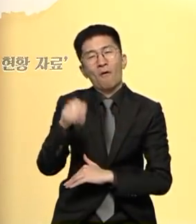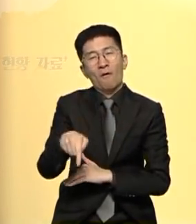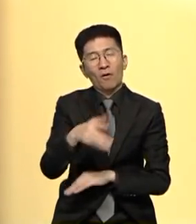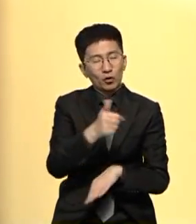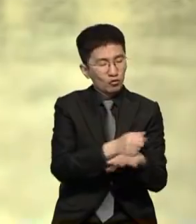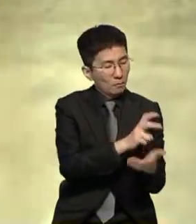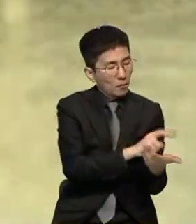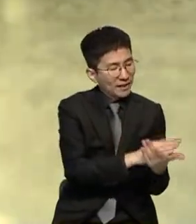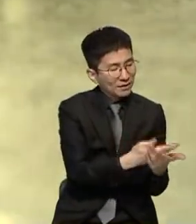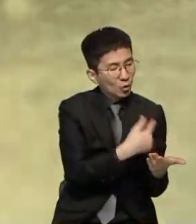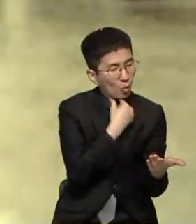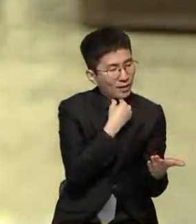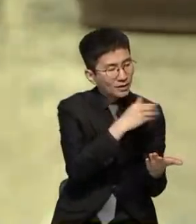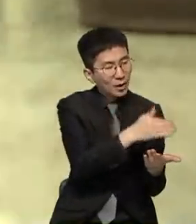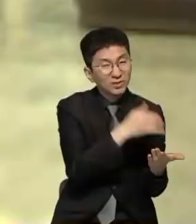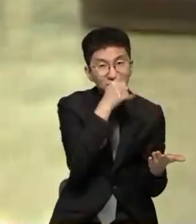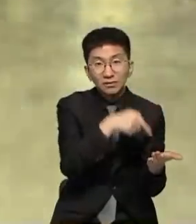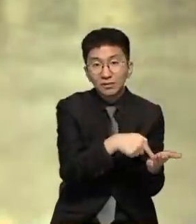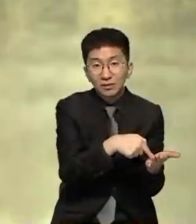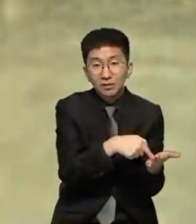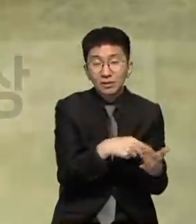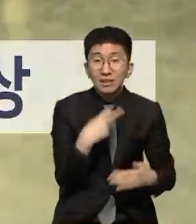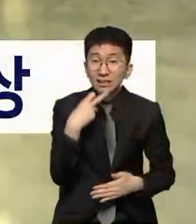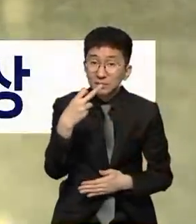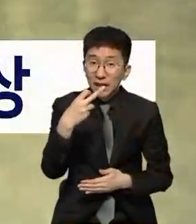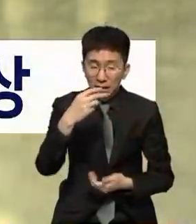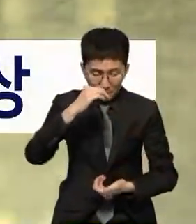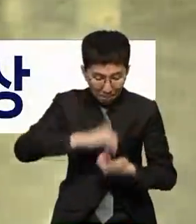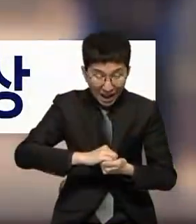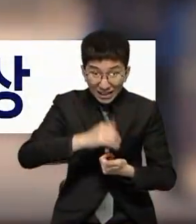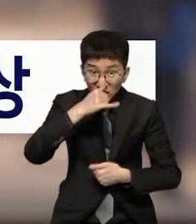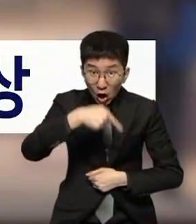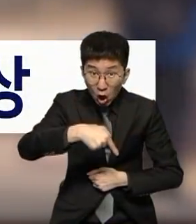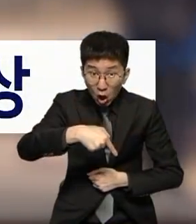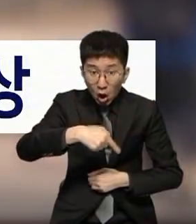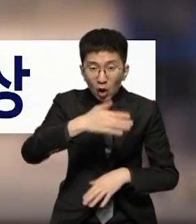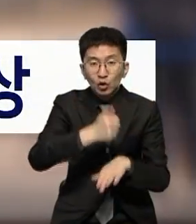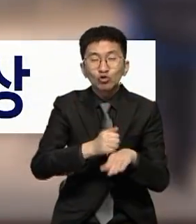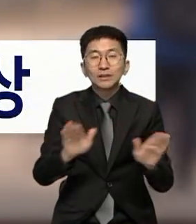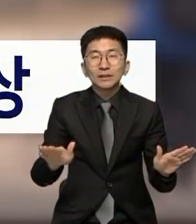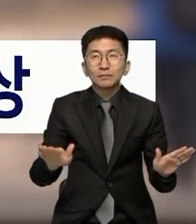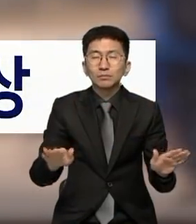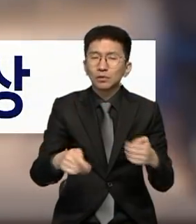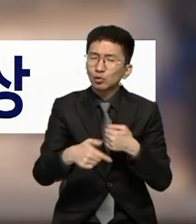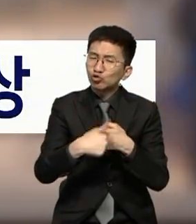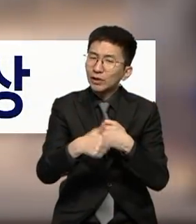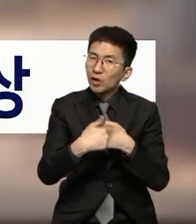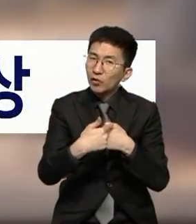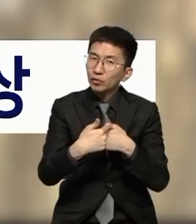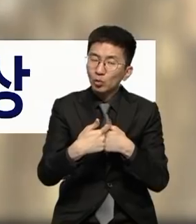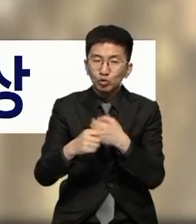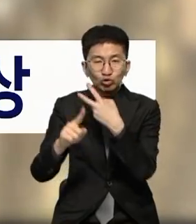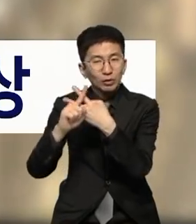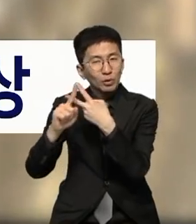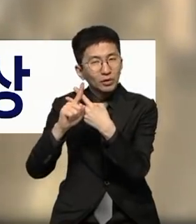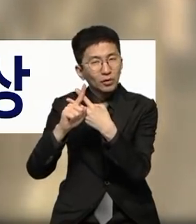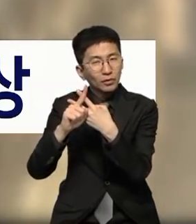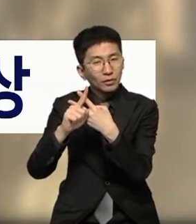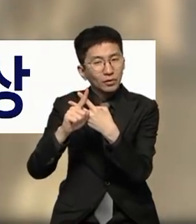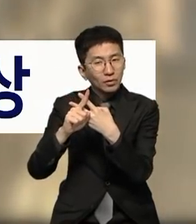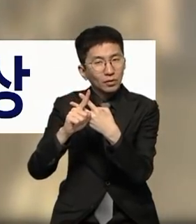개정안입니다. 만 12세까지로 촉법소년 기준이 낮아지면 현재 초등학교 6학년이나 중학교